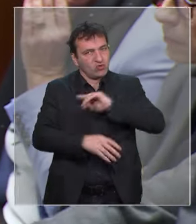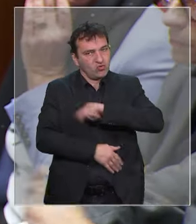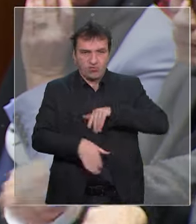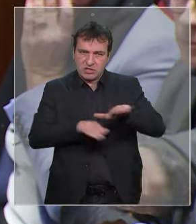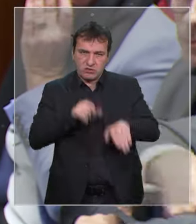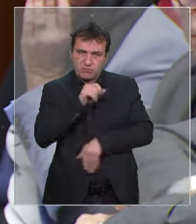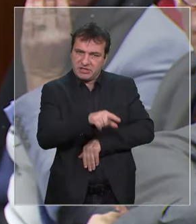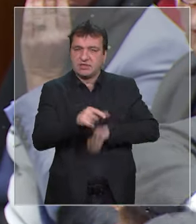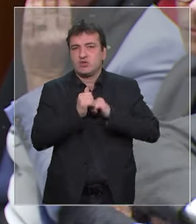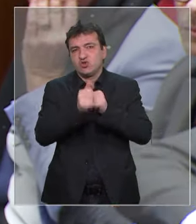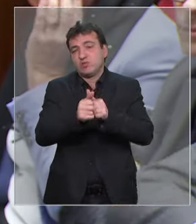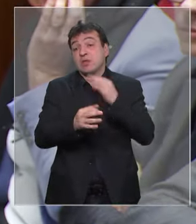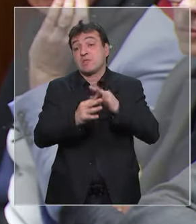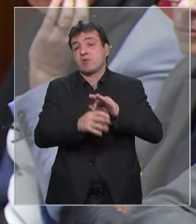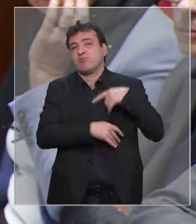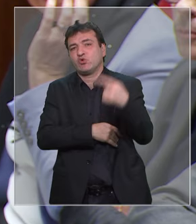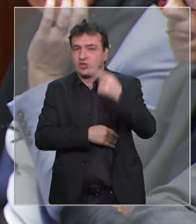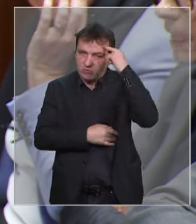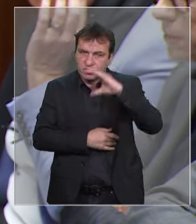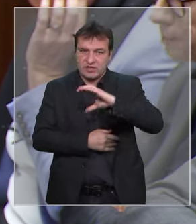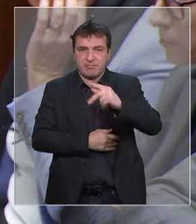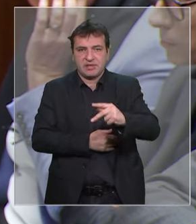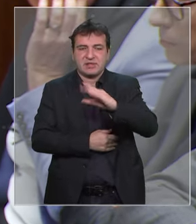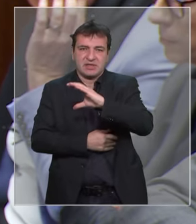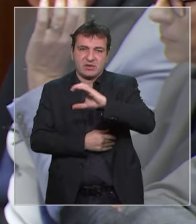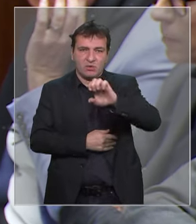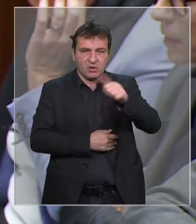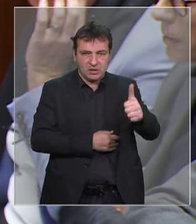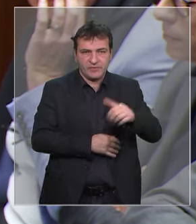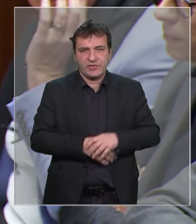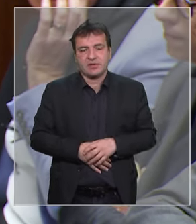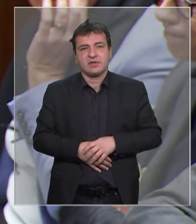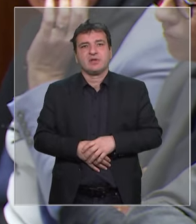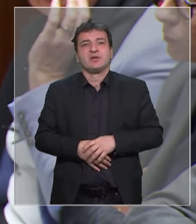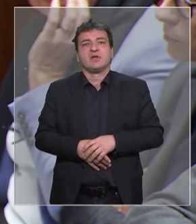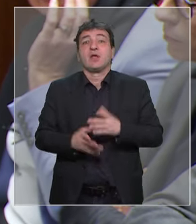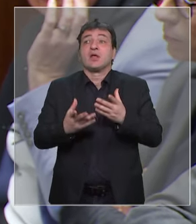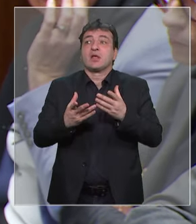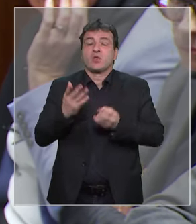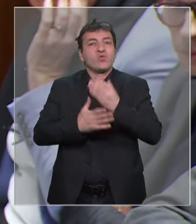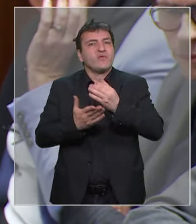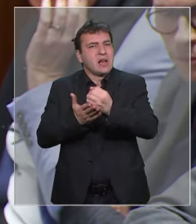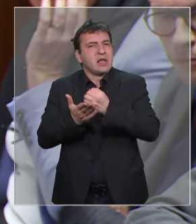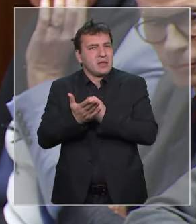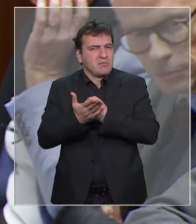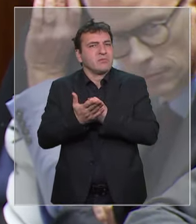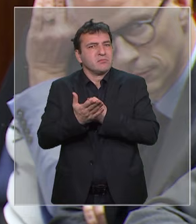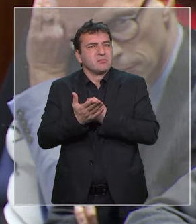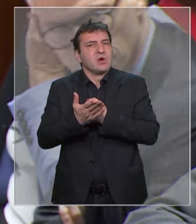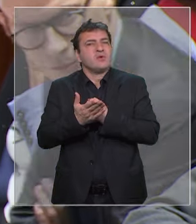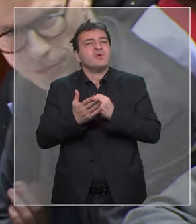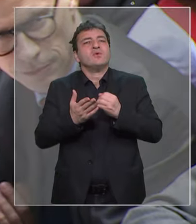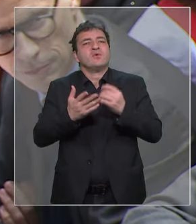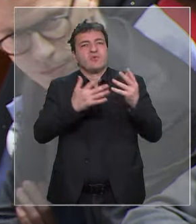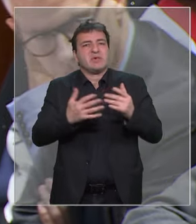commençant dès septembre prochain pour CP, CE1, et nous allons désormais créer une nouvelle épreuve anticipée de mathématiques en fin de